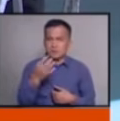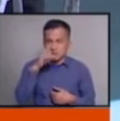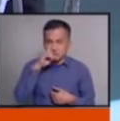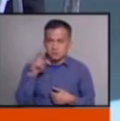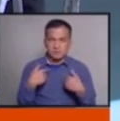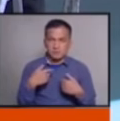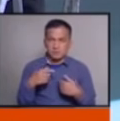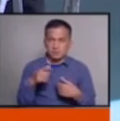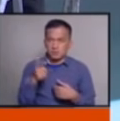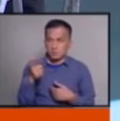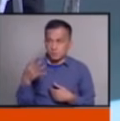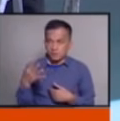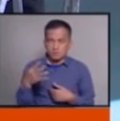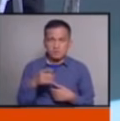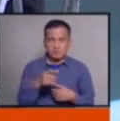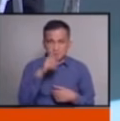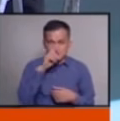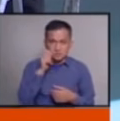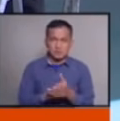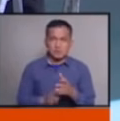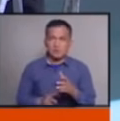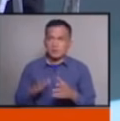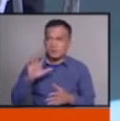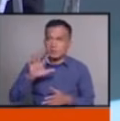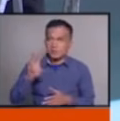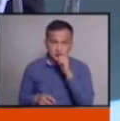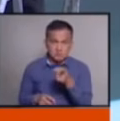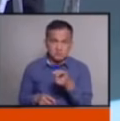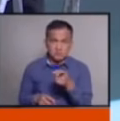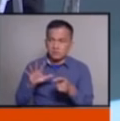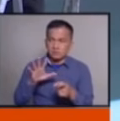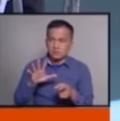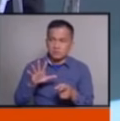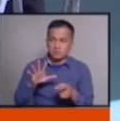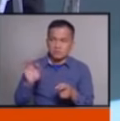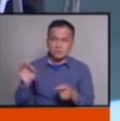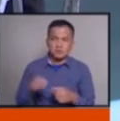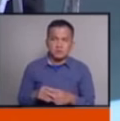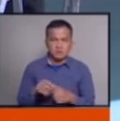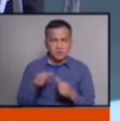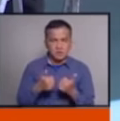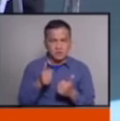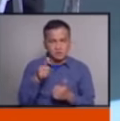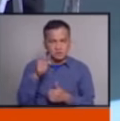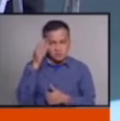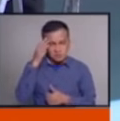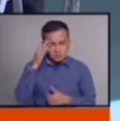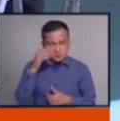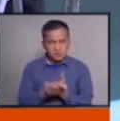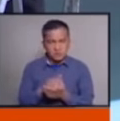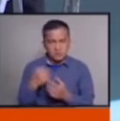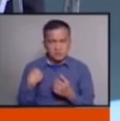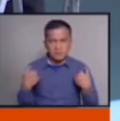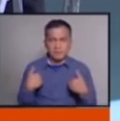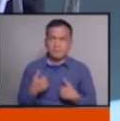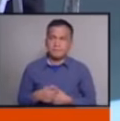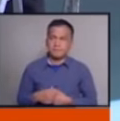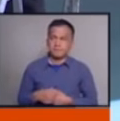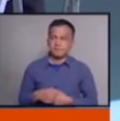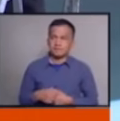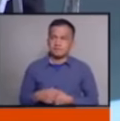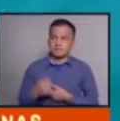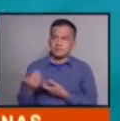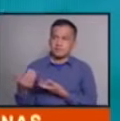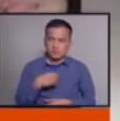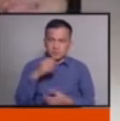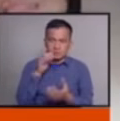niyang bata? 24 po. Ilang Apo. Taon po si misis? 52. Ilang taon po kayo? 49. Paano niyo po nalaman na si misis ay may kinakasama ng bata? Pumupunta po